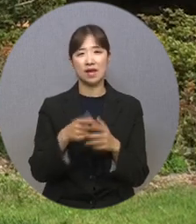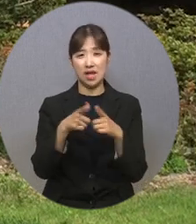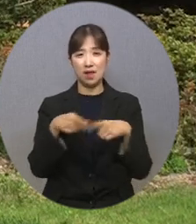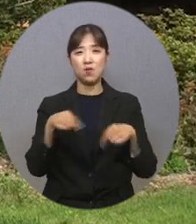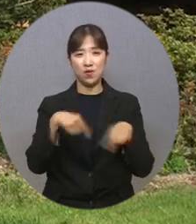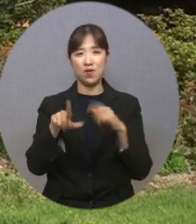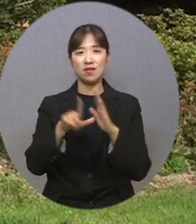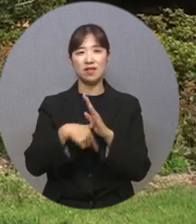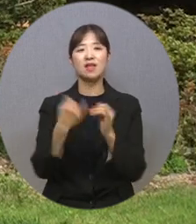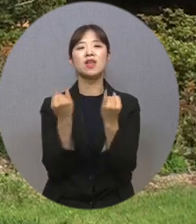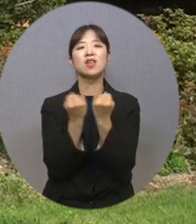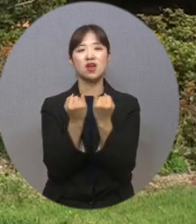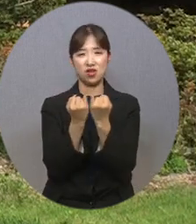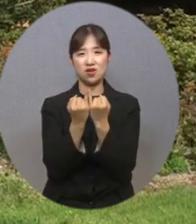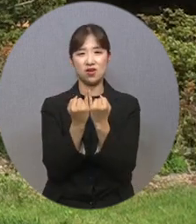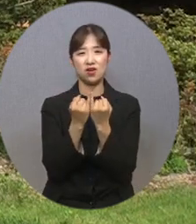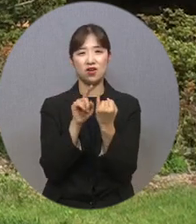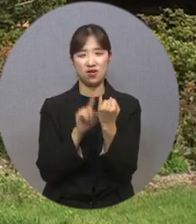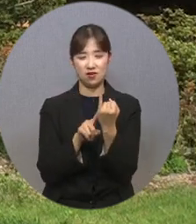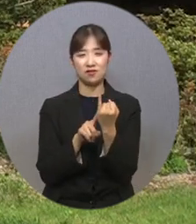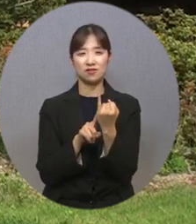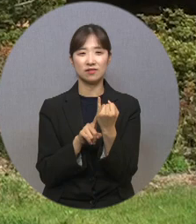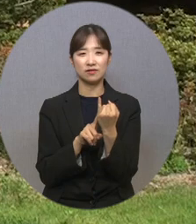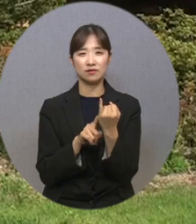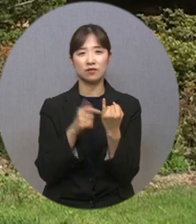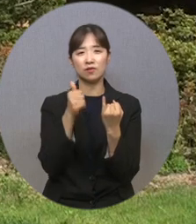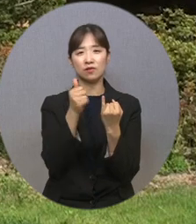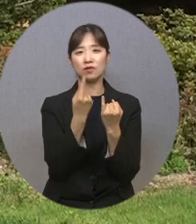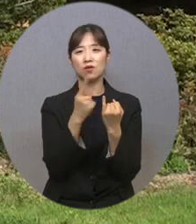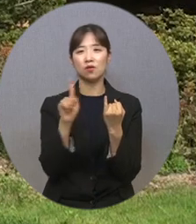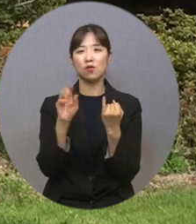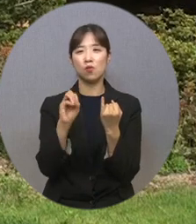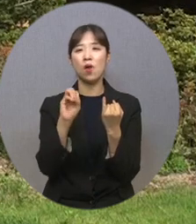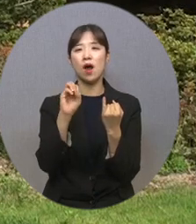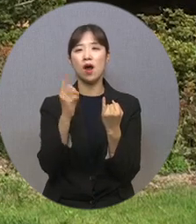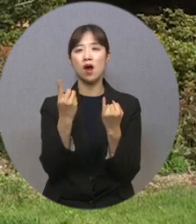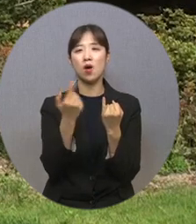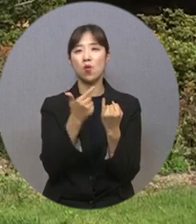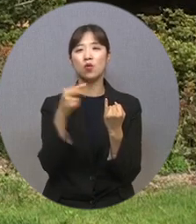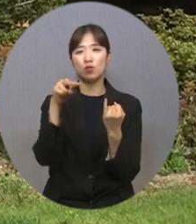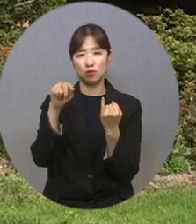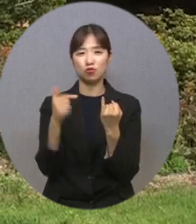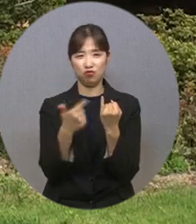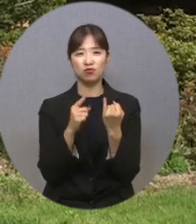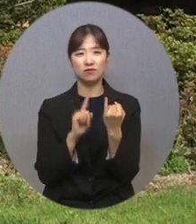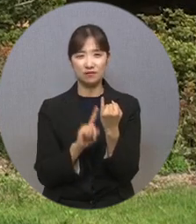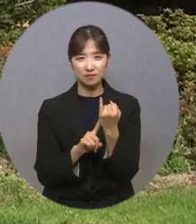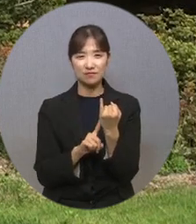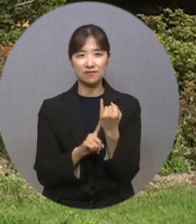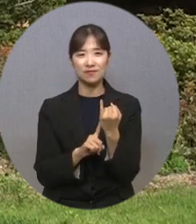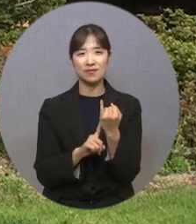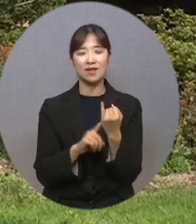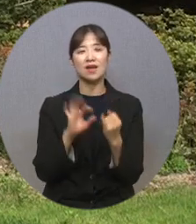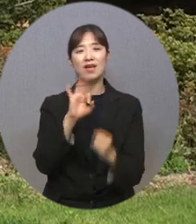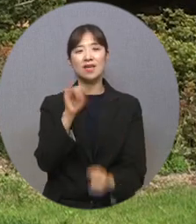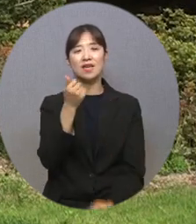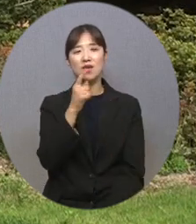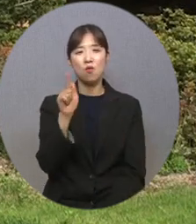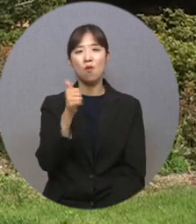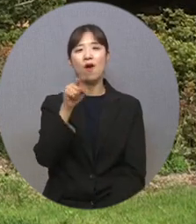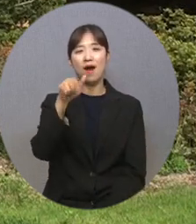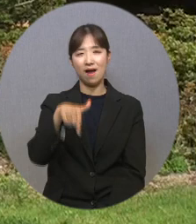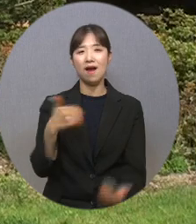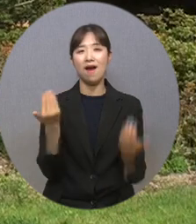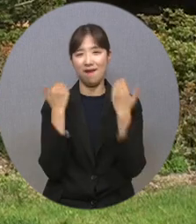여성이 여걸입니다. 황온순 시대는 여걸이 이화학당 이화여전을